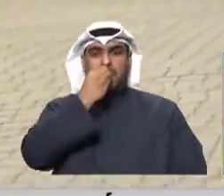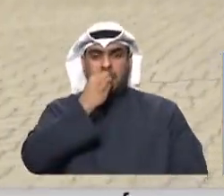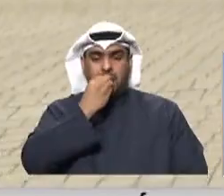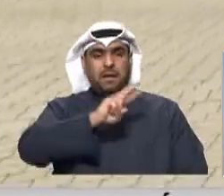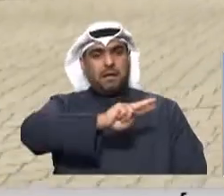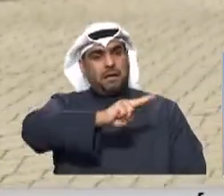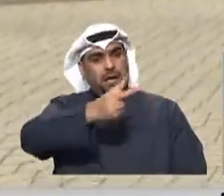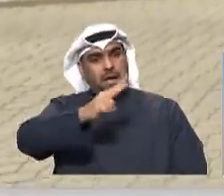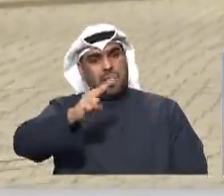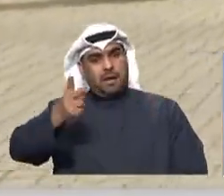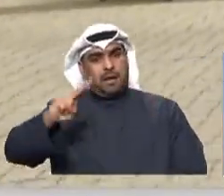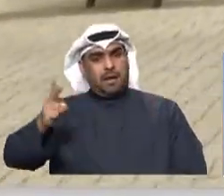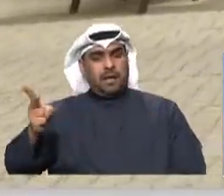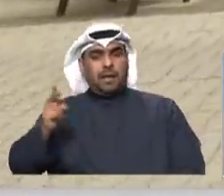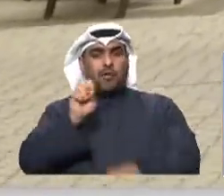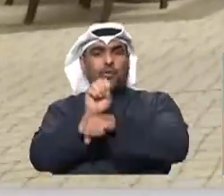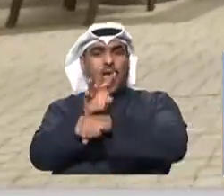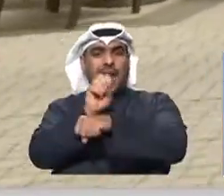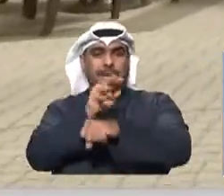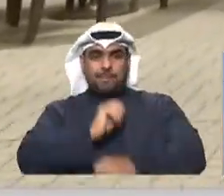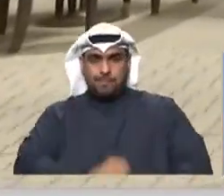المواد الغذائيه والتعليم